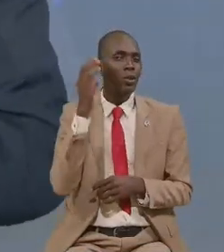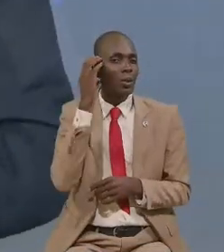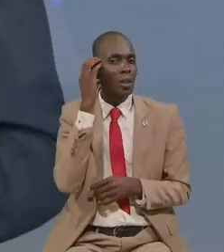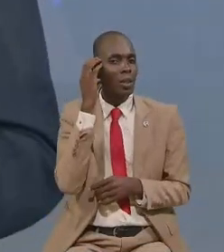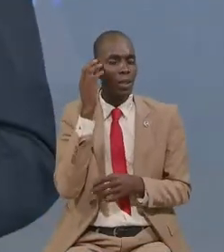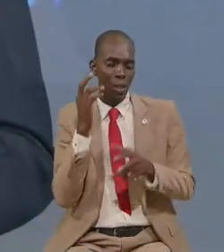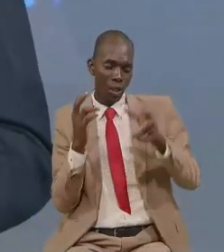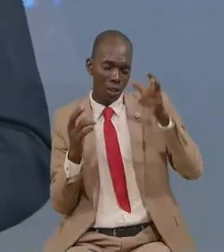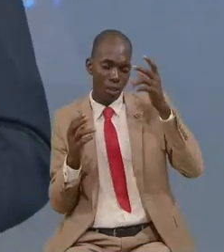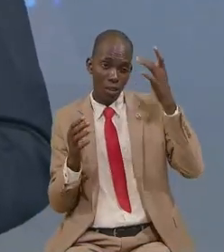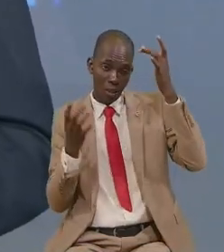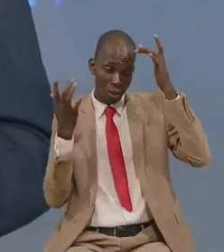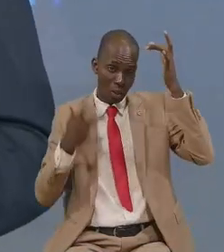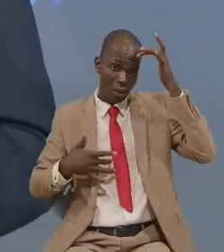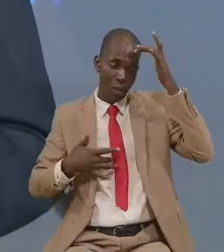malade, sors.